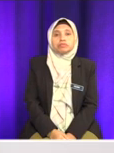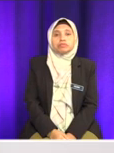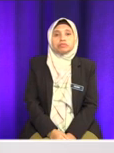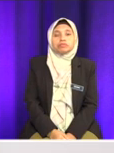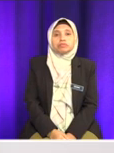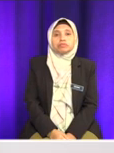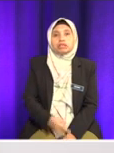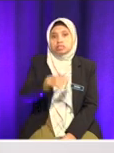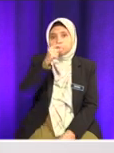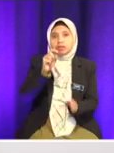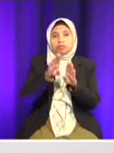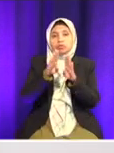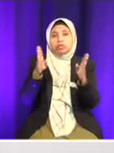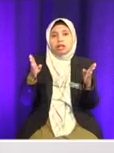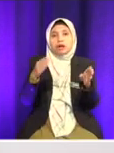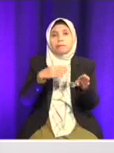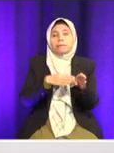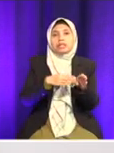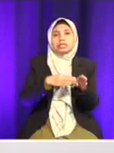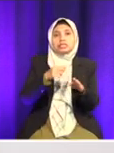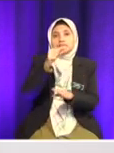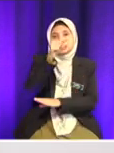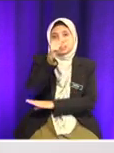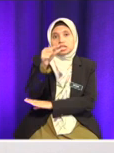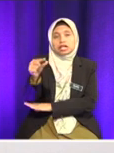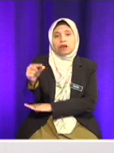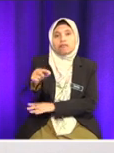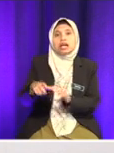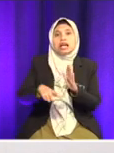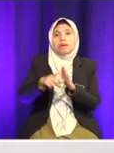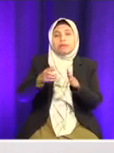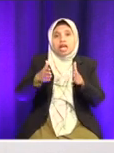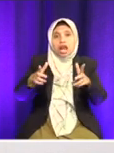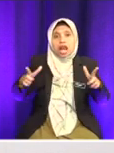sebab bukaan bagi grab gx adalah lebih lebar